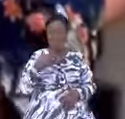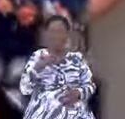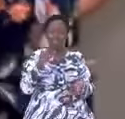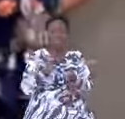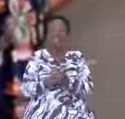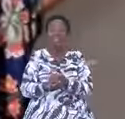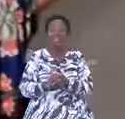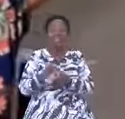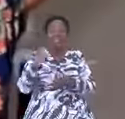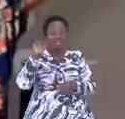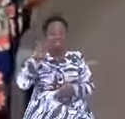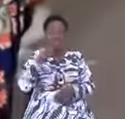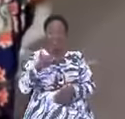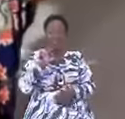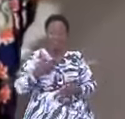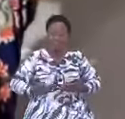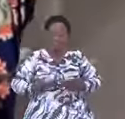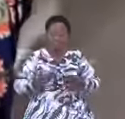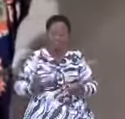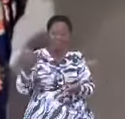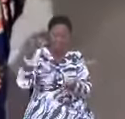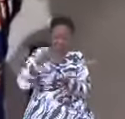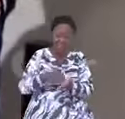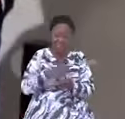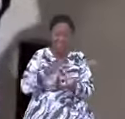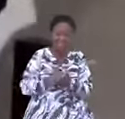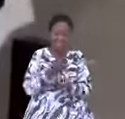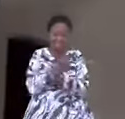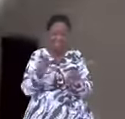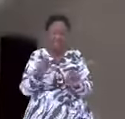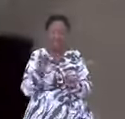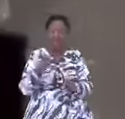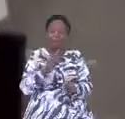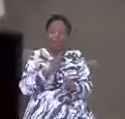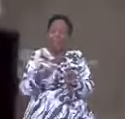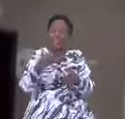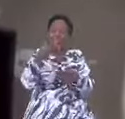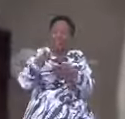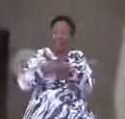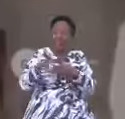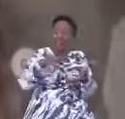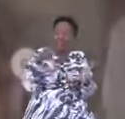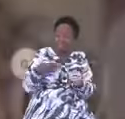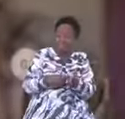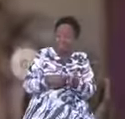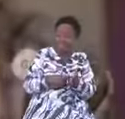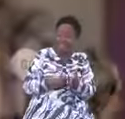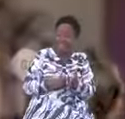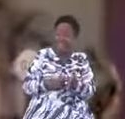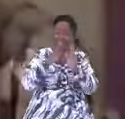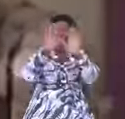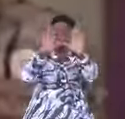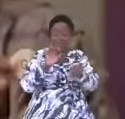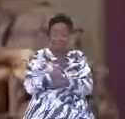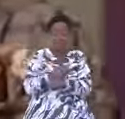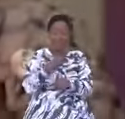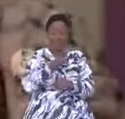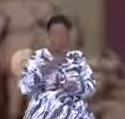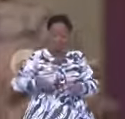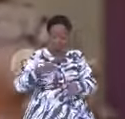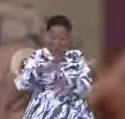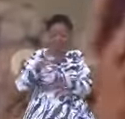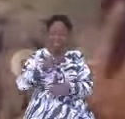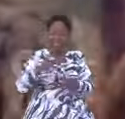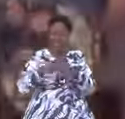cette crise oui comment elle a est la solution maintenant c'est un miracle de miséricorde